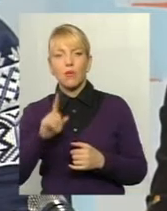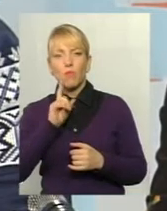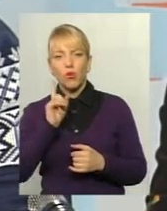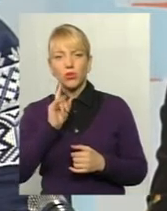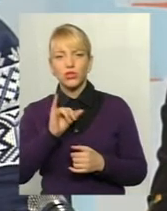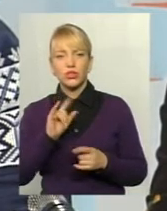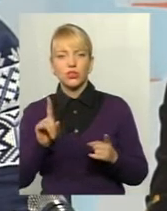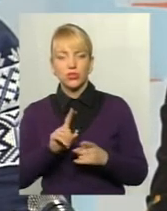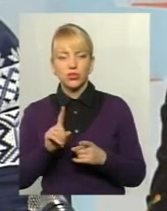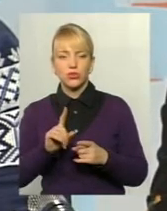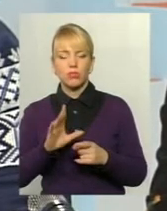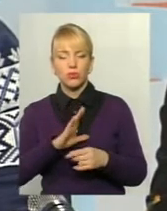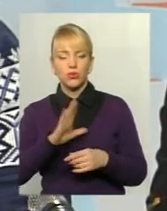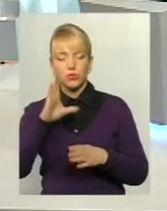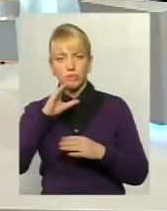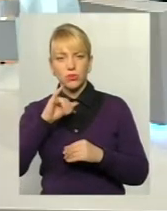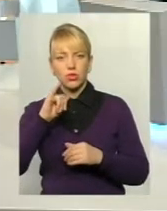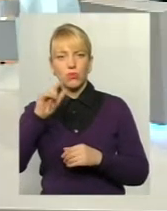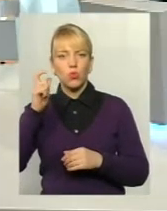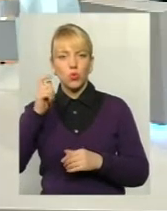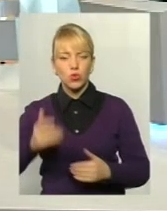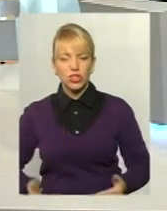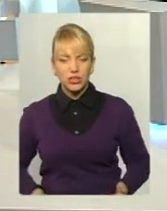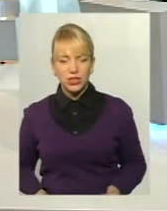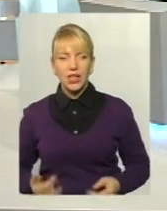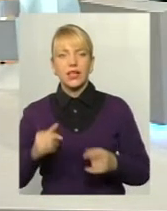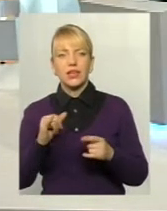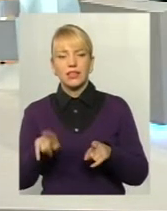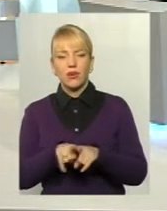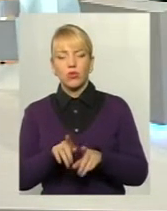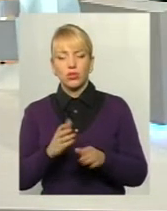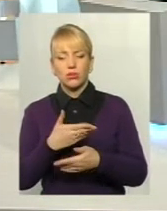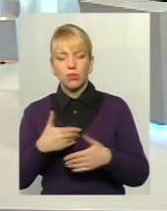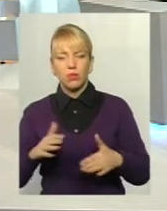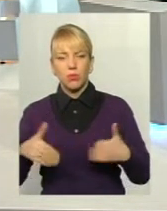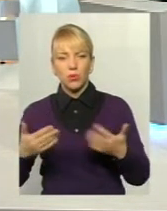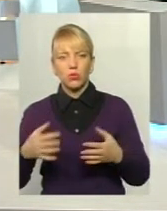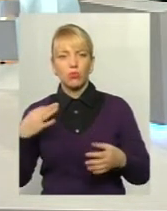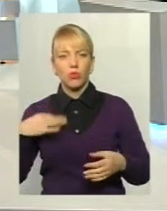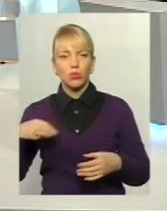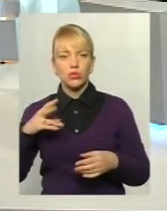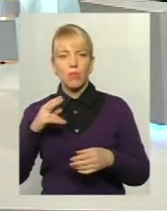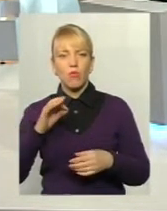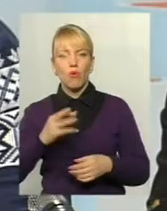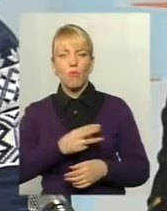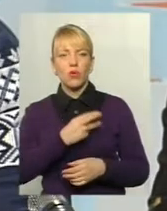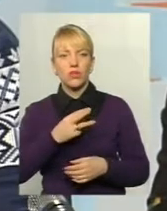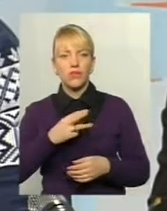щоб стати успішними в житті. Також ми пропонуємо курси по мотивації